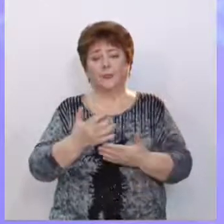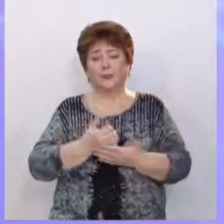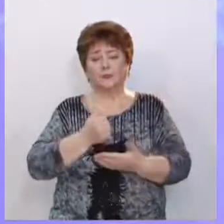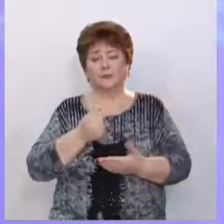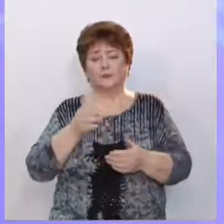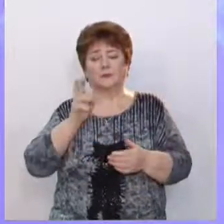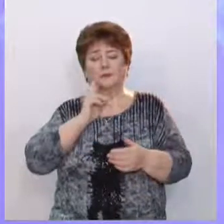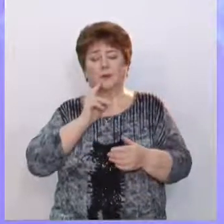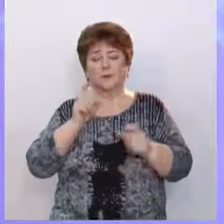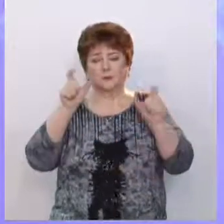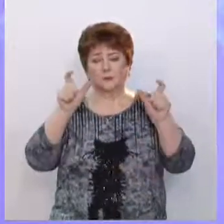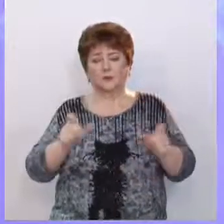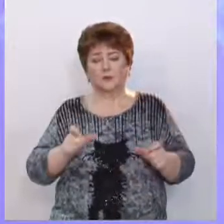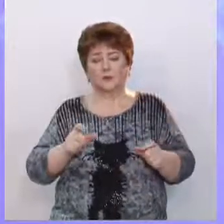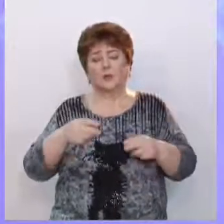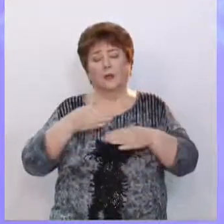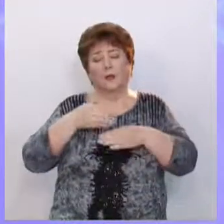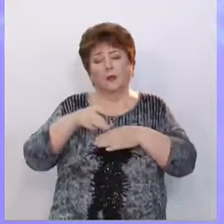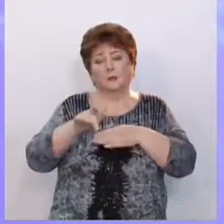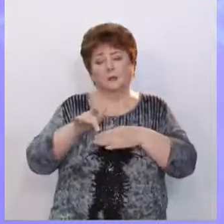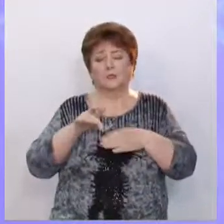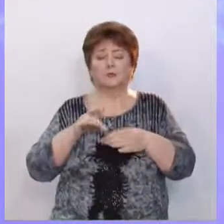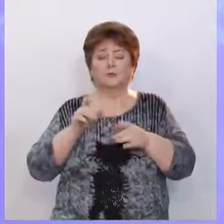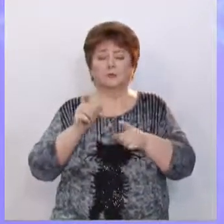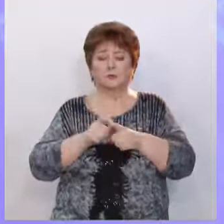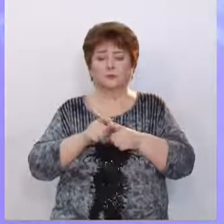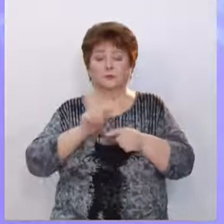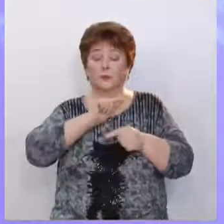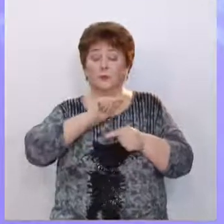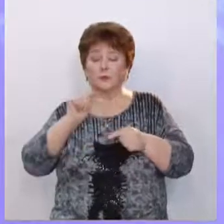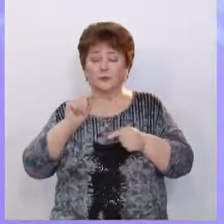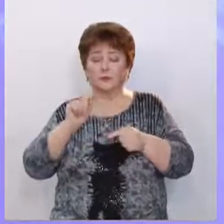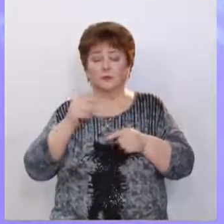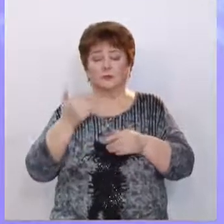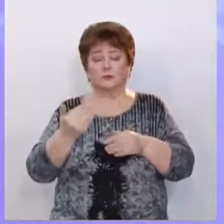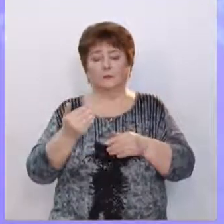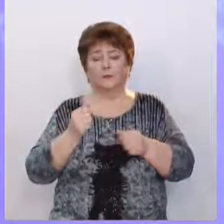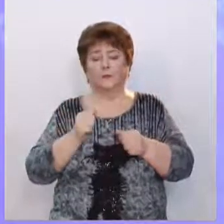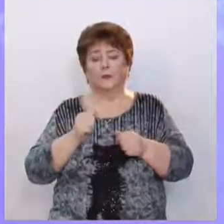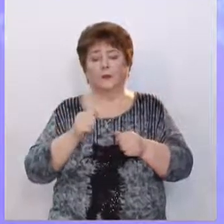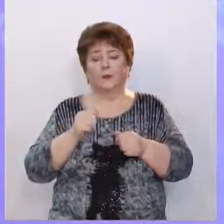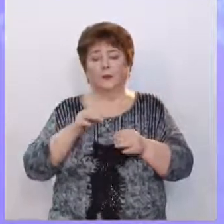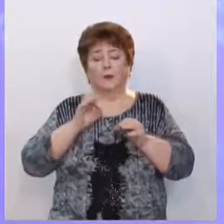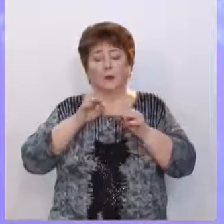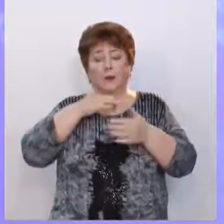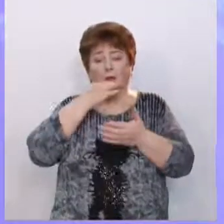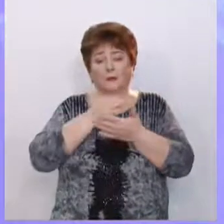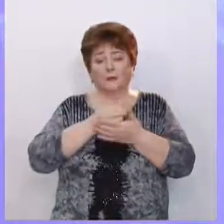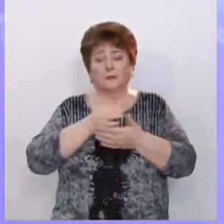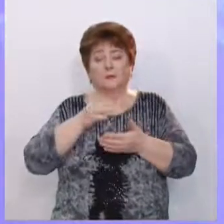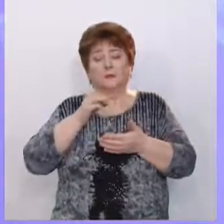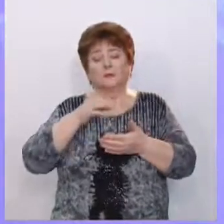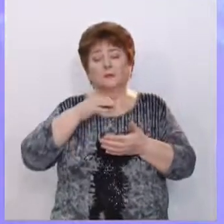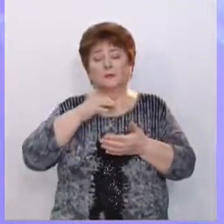Найдите в каждом столбике лишнее слово. Подчеркните его. Обоснуйте свой